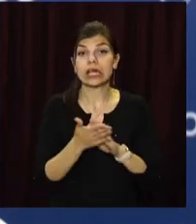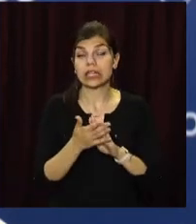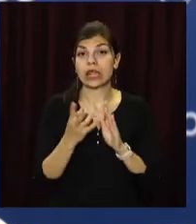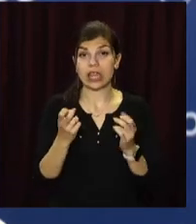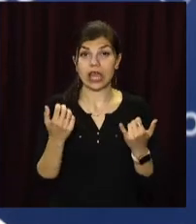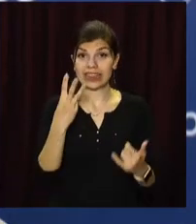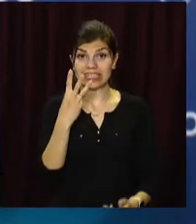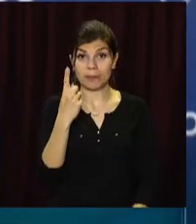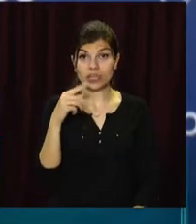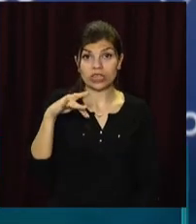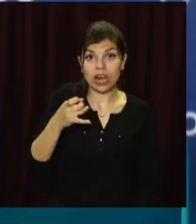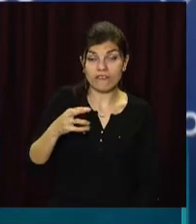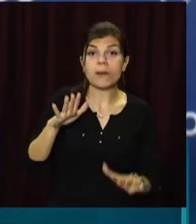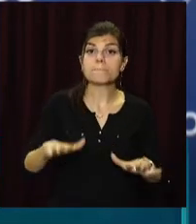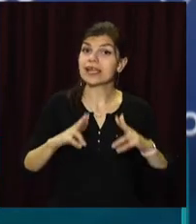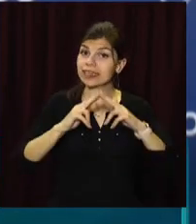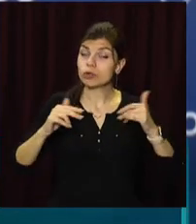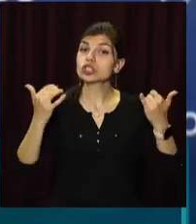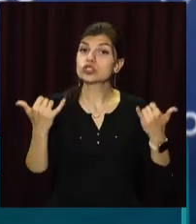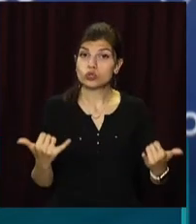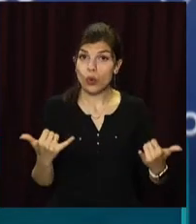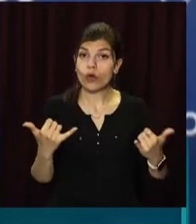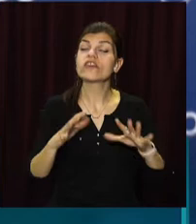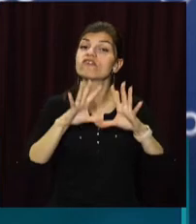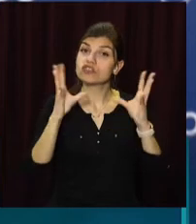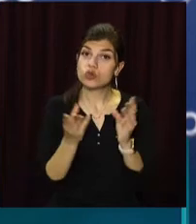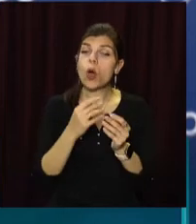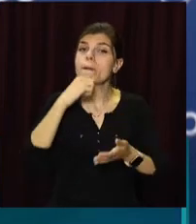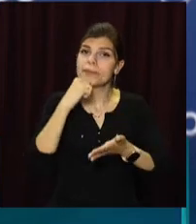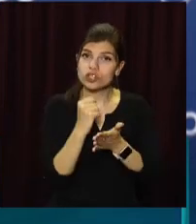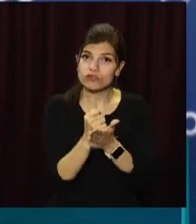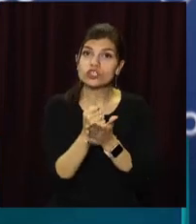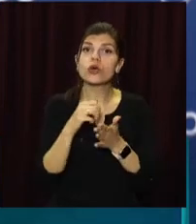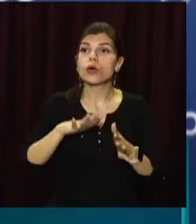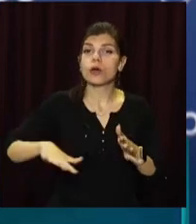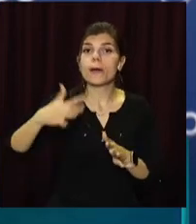31 травня по місту Дніпру. Всього підтверджено по місту